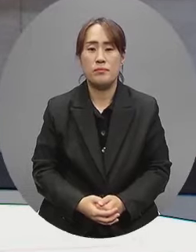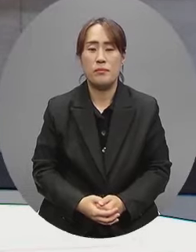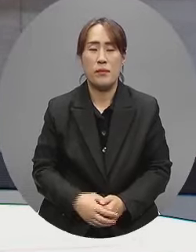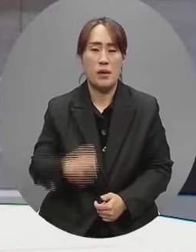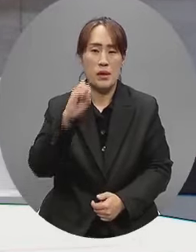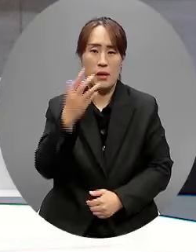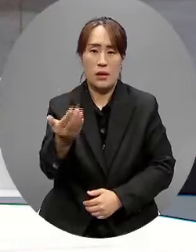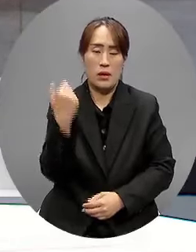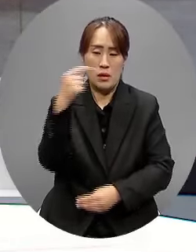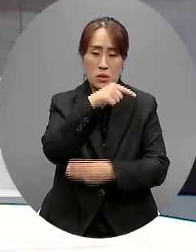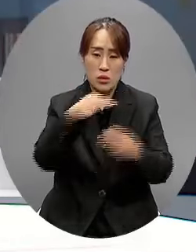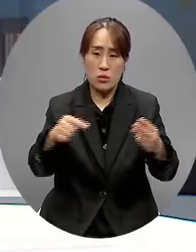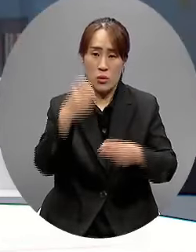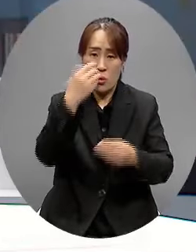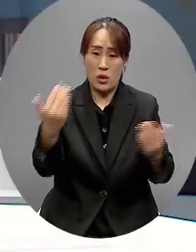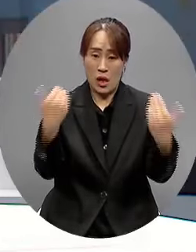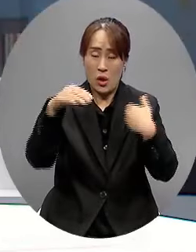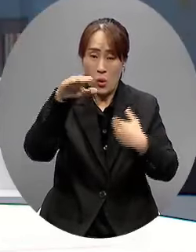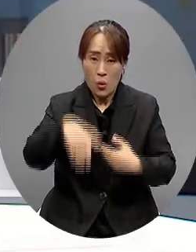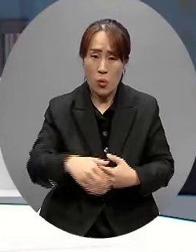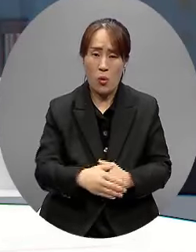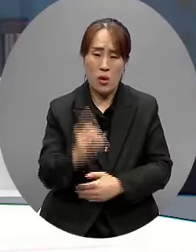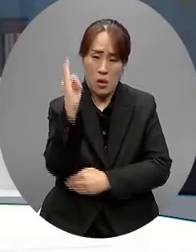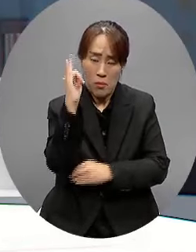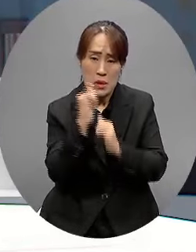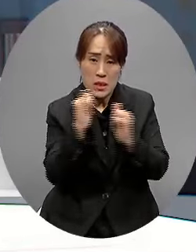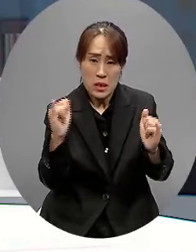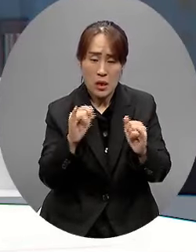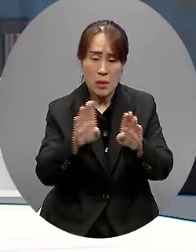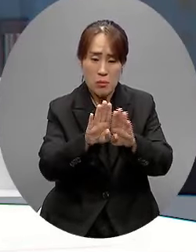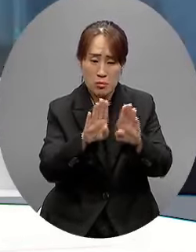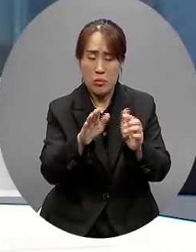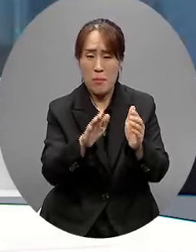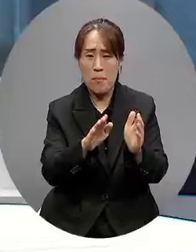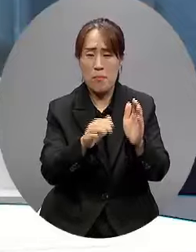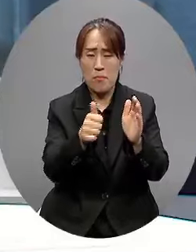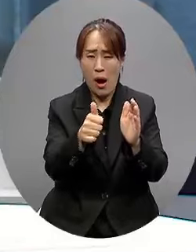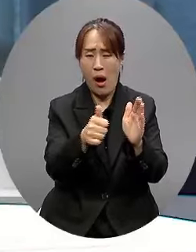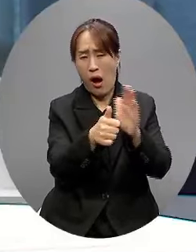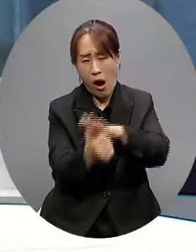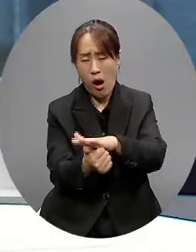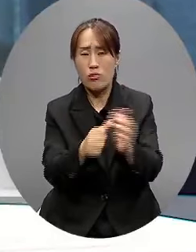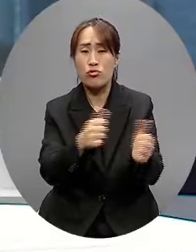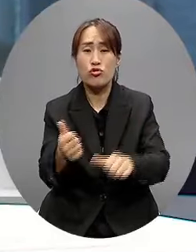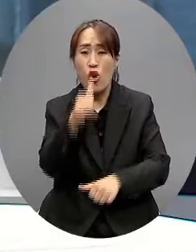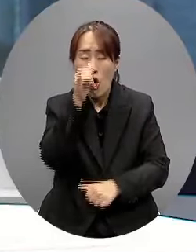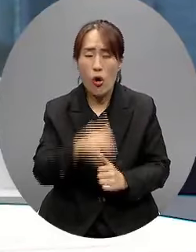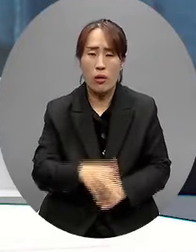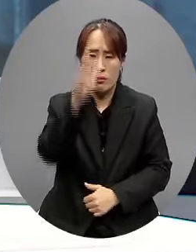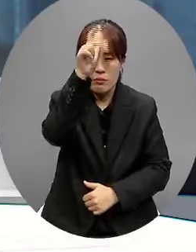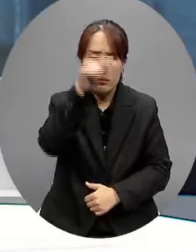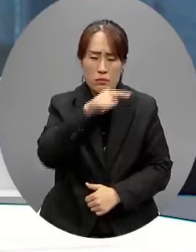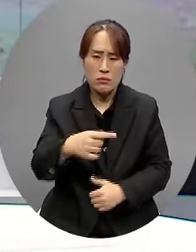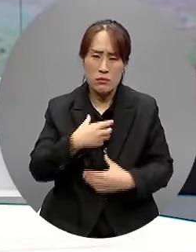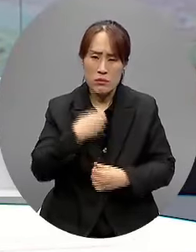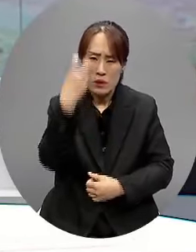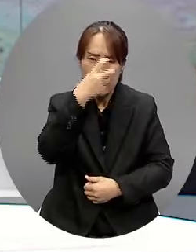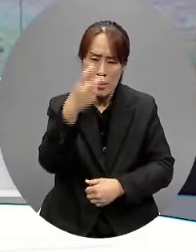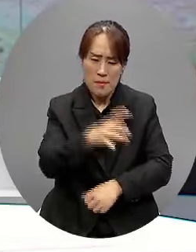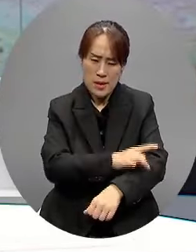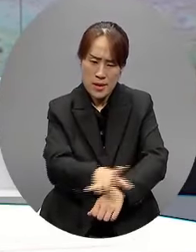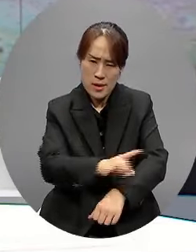넉 달 전 청주의 한 고등학교에서 경비원이 교문에 깔려 숨진 사고가 있었는데요. 경찰이 안전점검